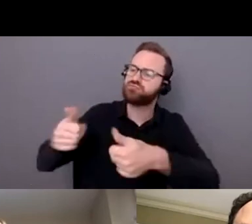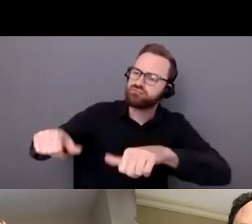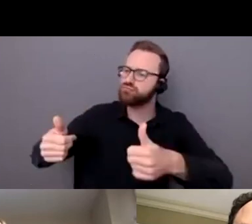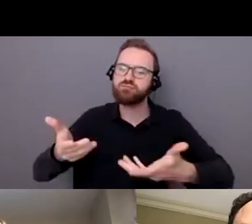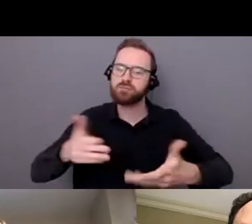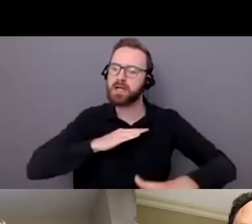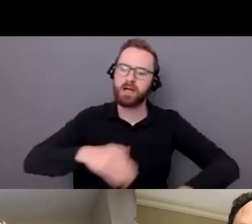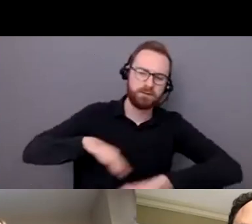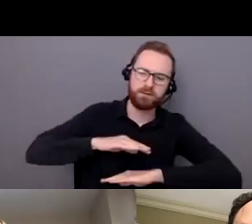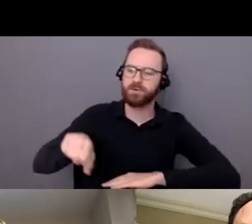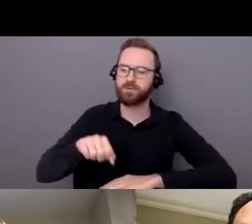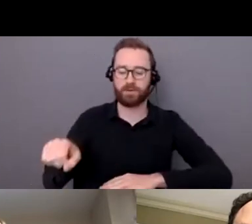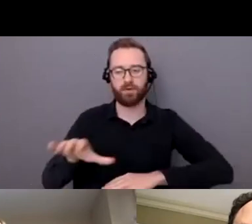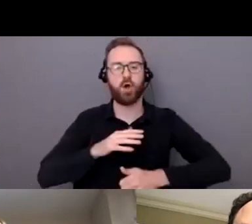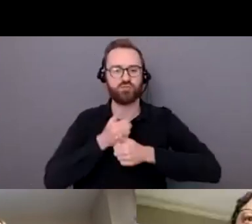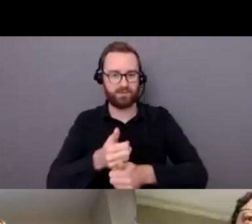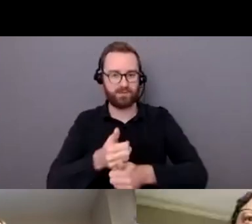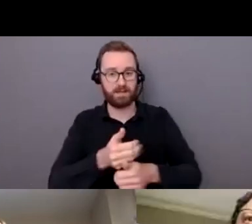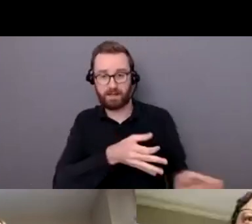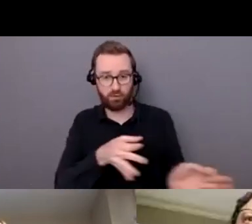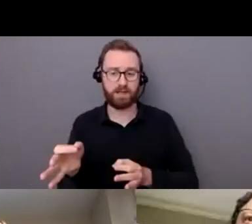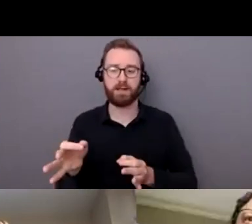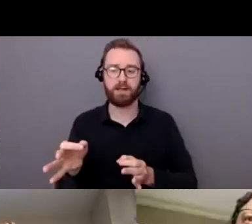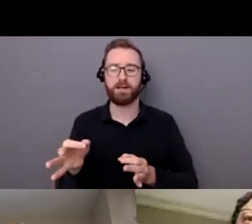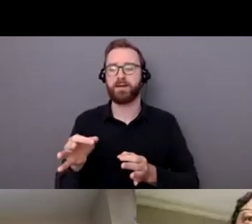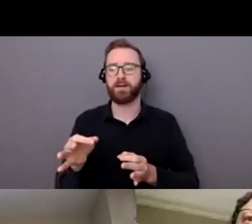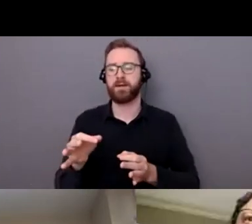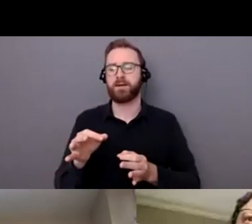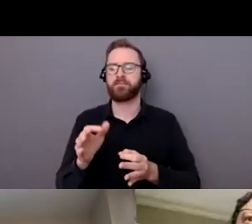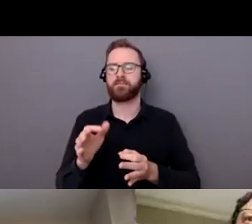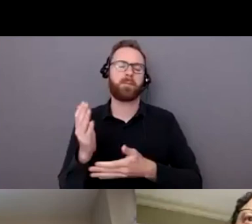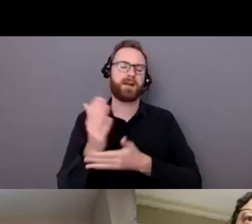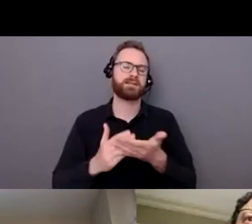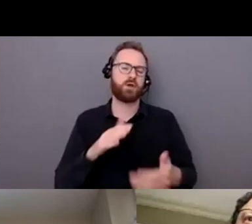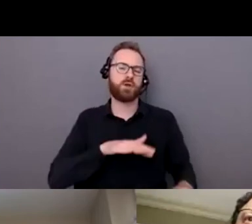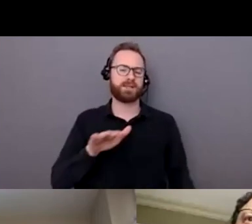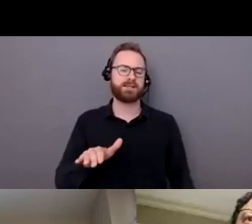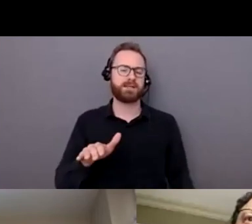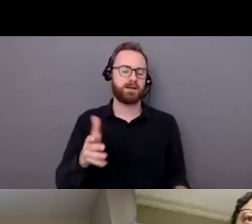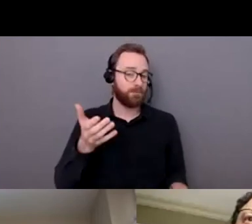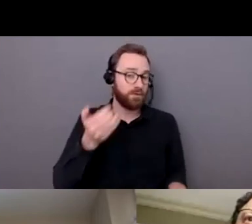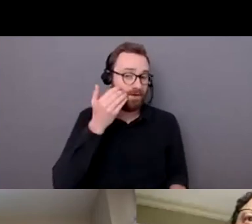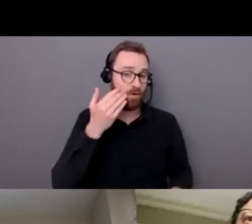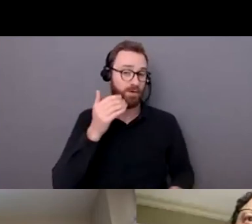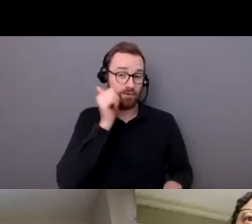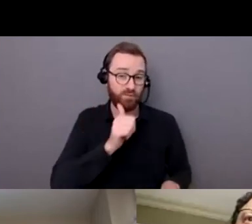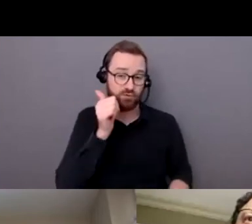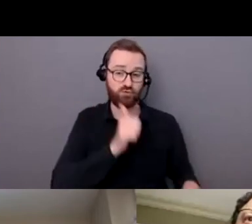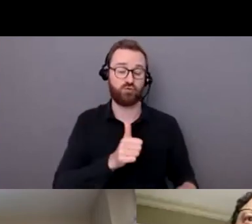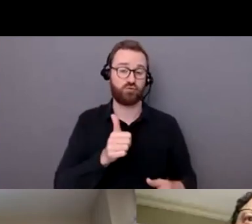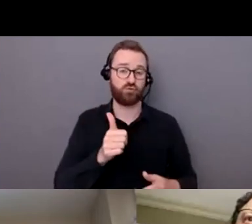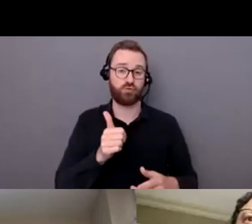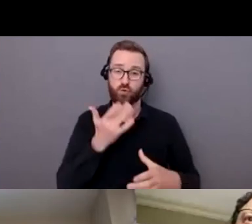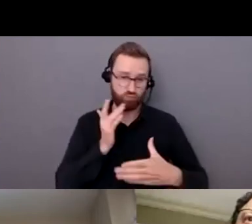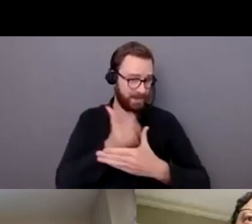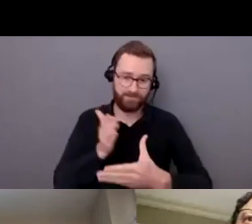aujourd'hui. Puis, évidemment, on a des suivis réguliers, mais on a vraiment des choses qui sont comme automatiques. On dit, regarde, on veut savoir à chaque jour et on est prêt à